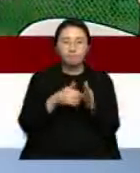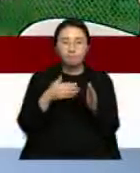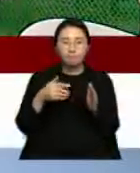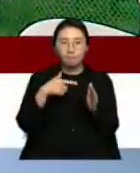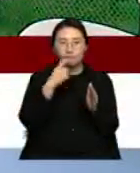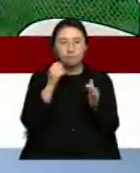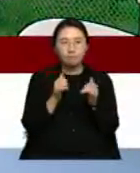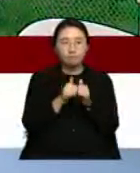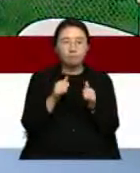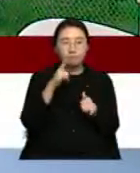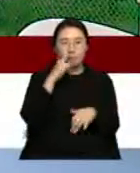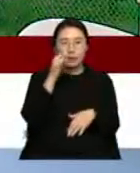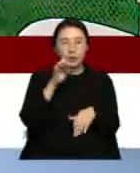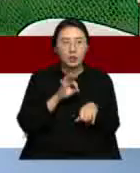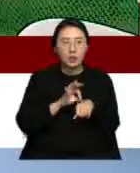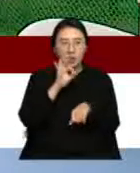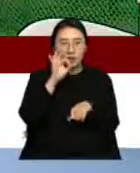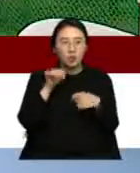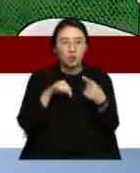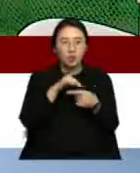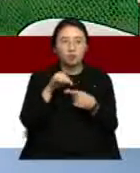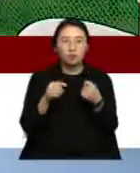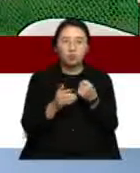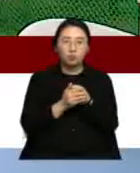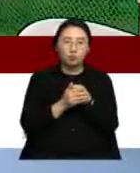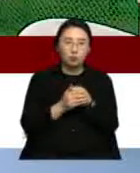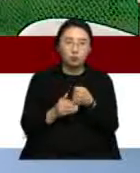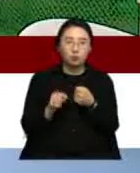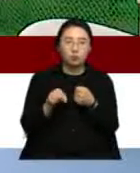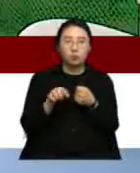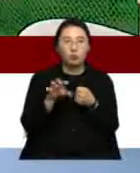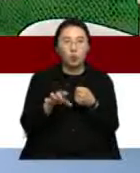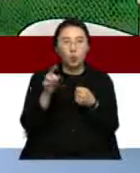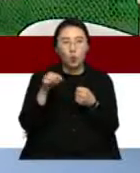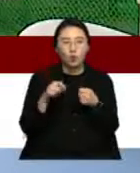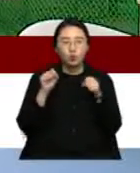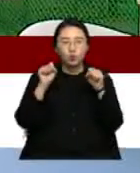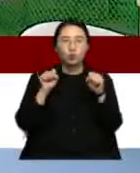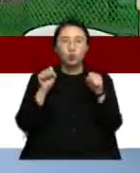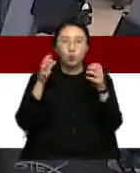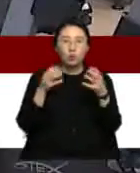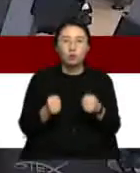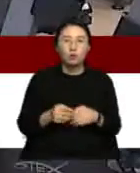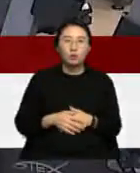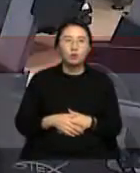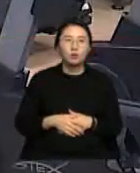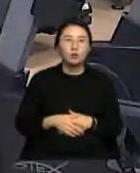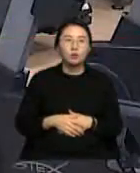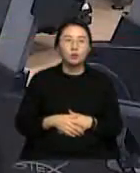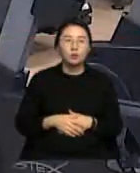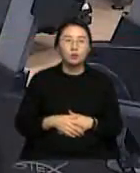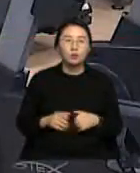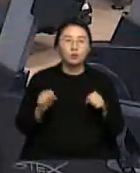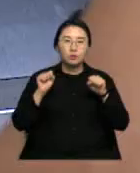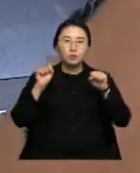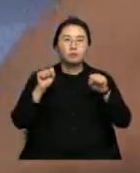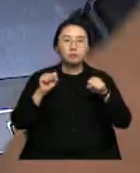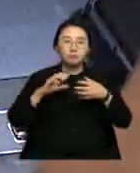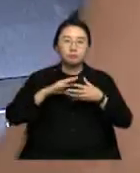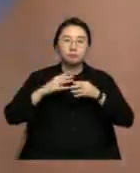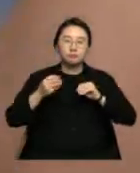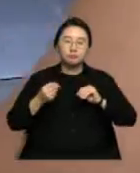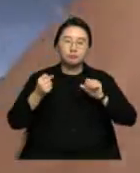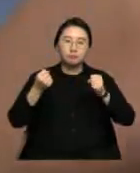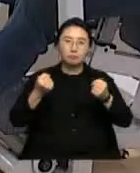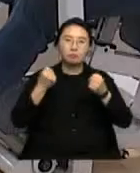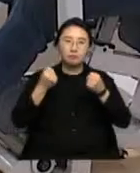엄마들은 저녁에 우리가 10시까지 하거든요. 그 시간 통해서 와서 운동을 많이 하시는 것 같아. 유산소와 근력운동으로